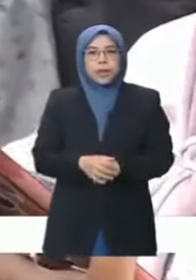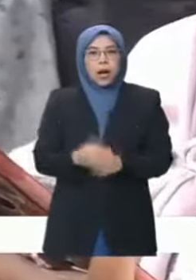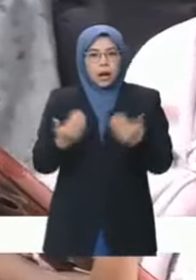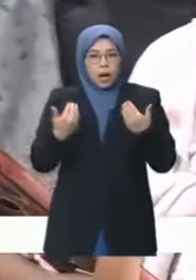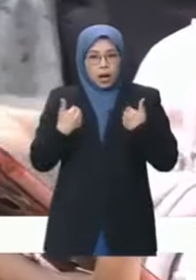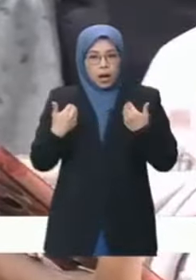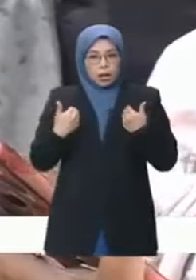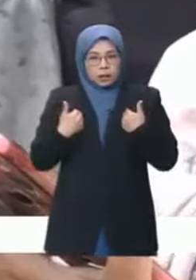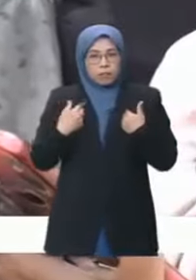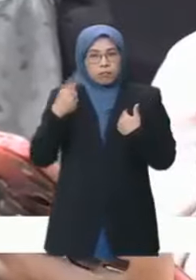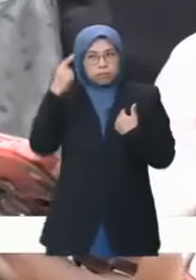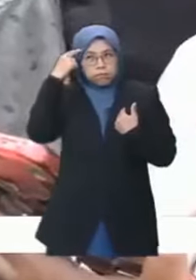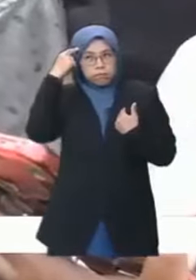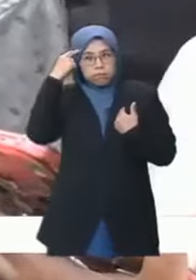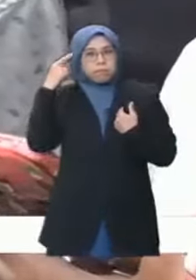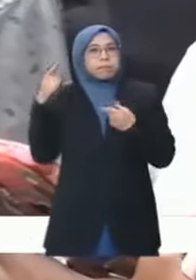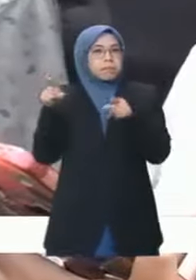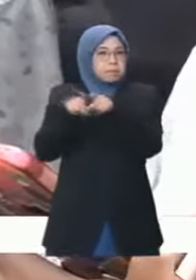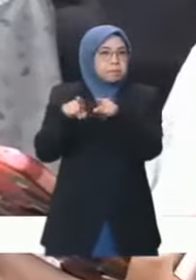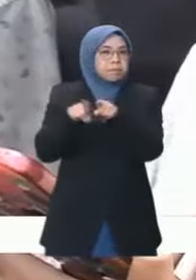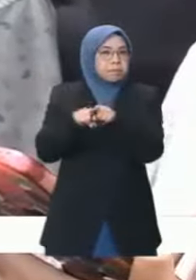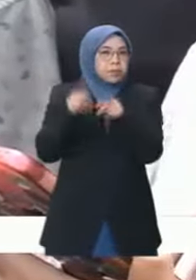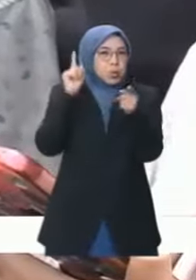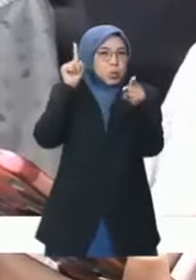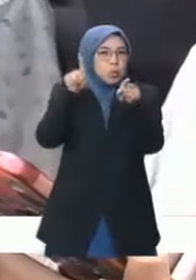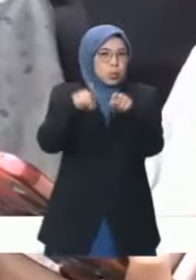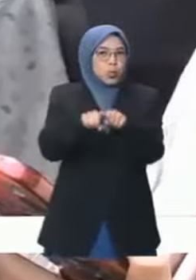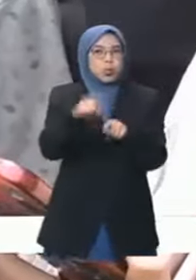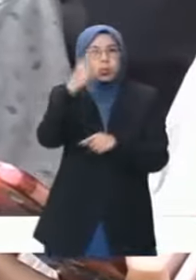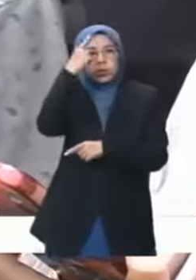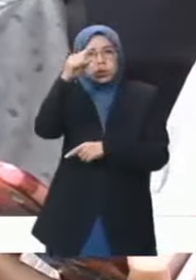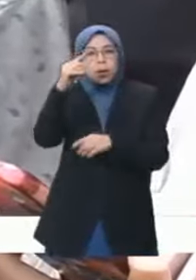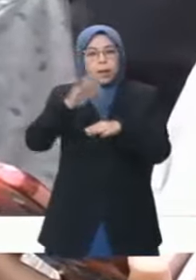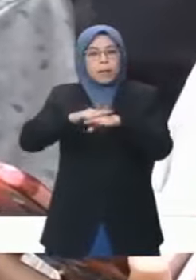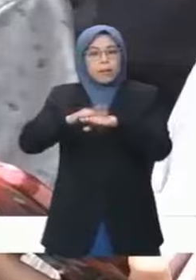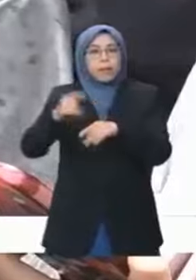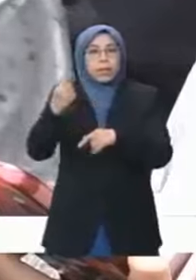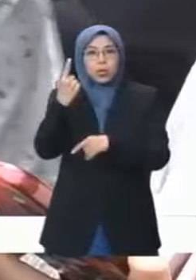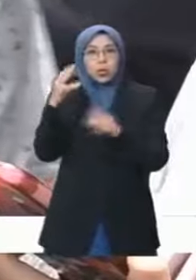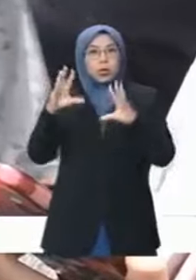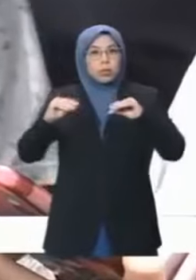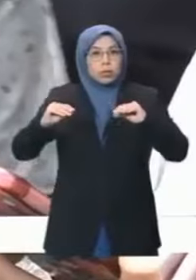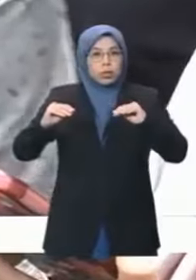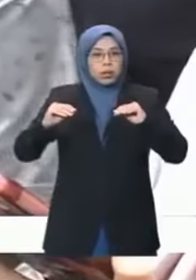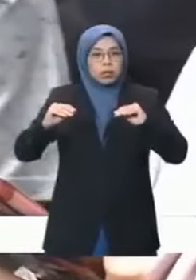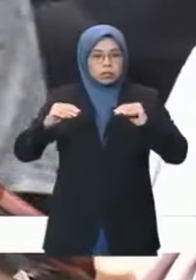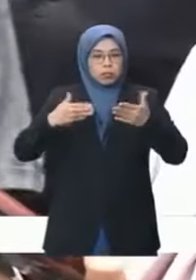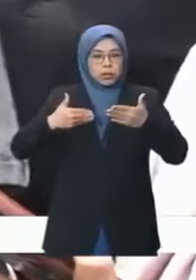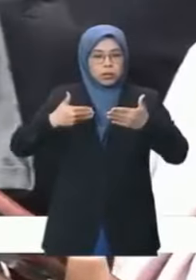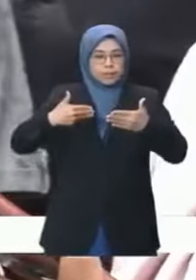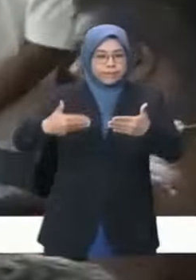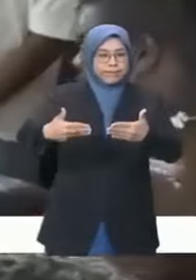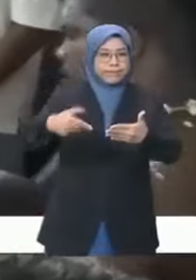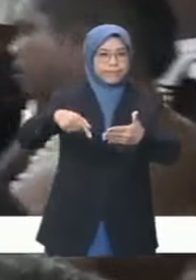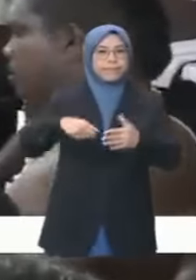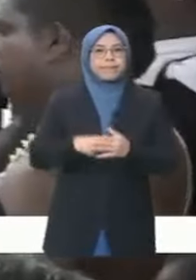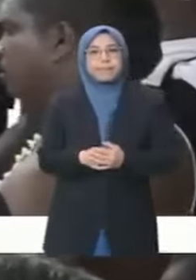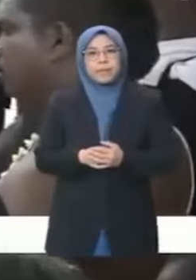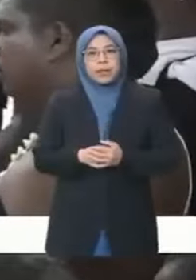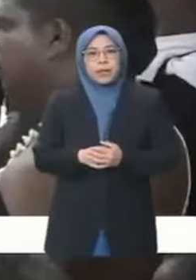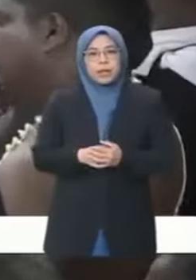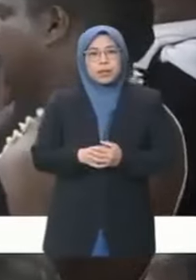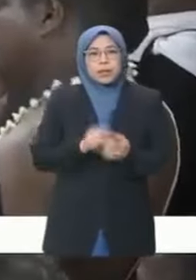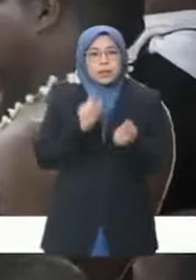mempunyai pendirian yang sama dalam isu ini. Kita akan panggil satu mesyuarat dalam tempoh beberapa hari.